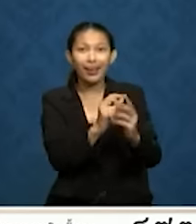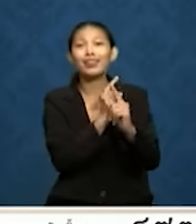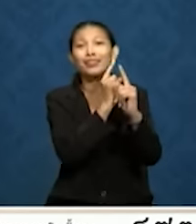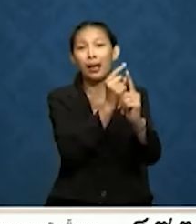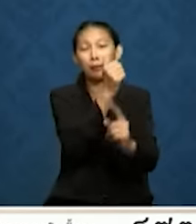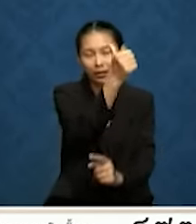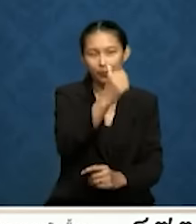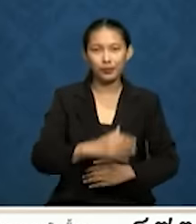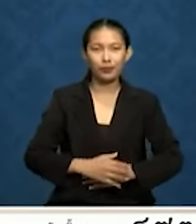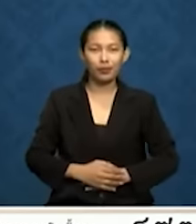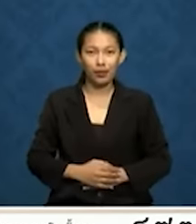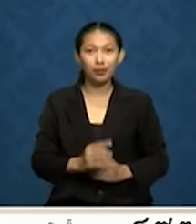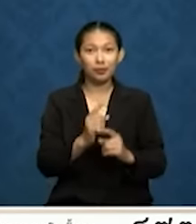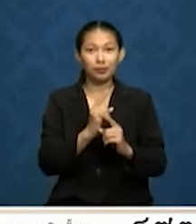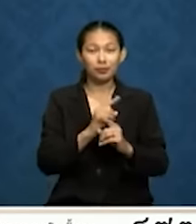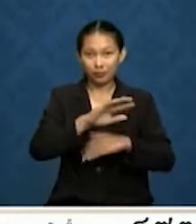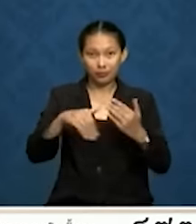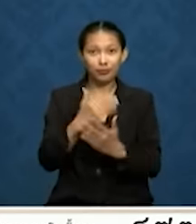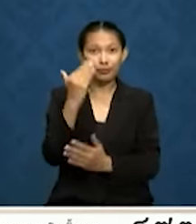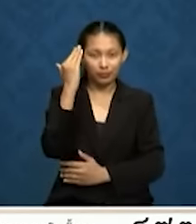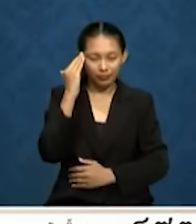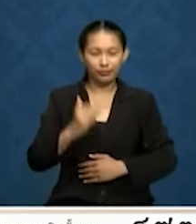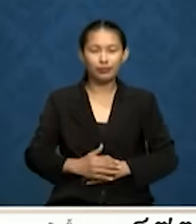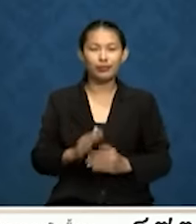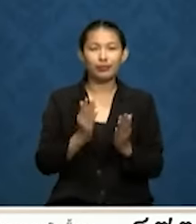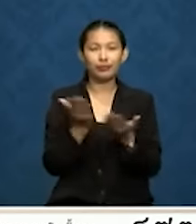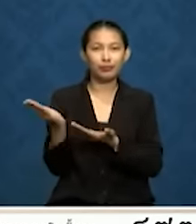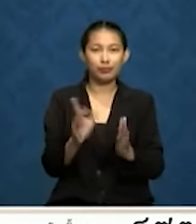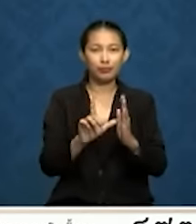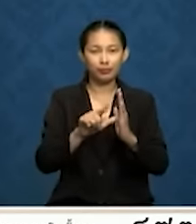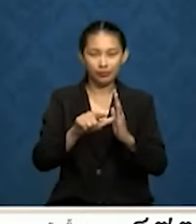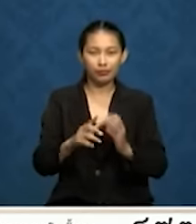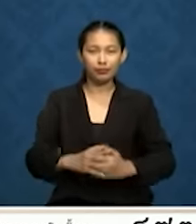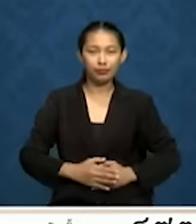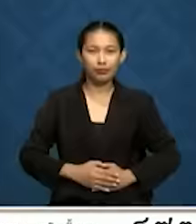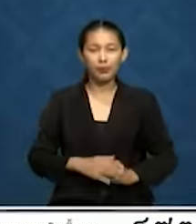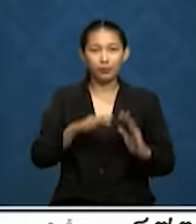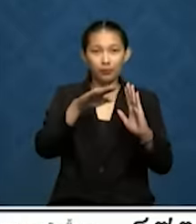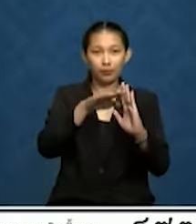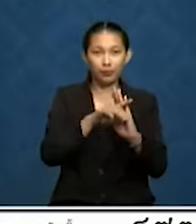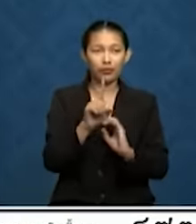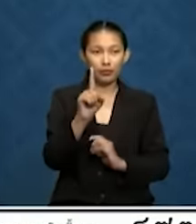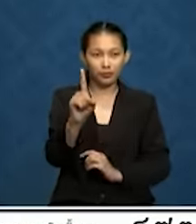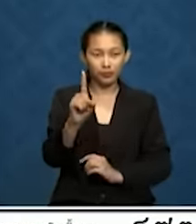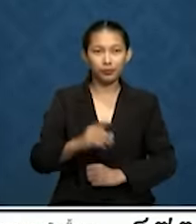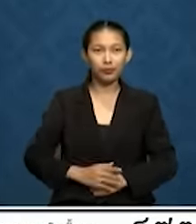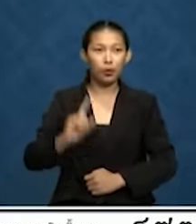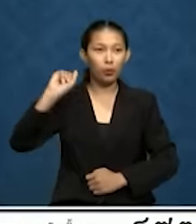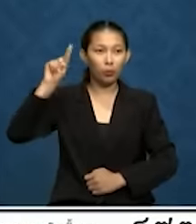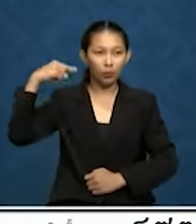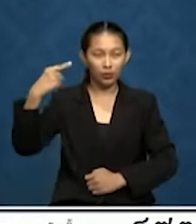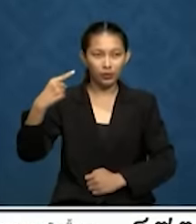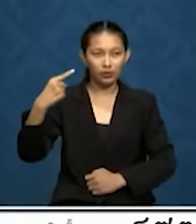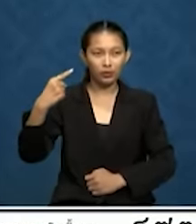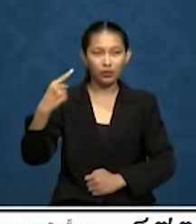ครับเป็นไปตามนี้นะครับเจอเลขาครับ ครับลำดับที่1 นางสาวกมลทัศ